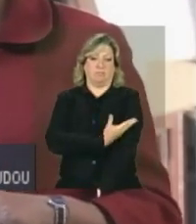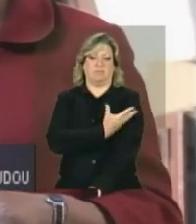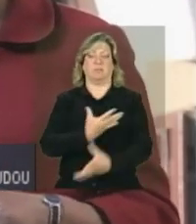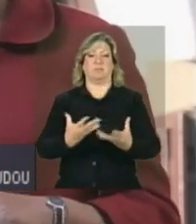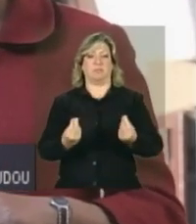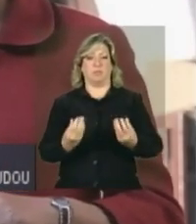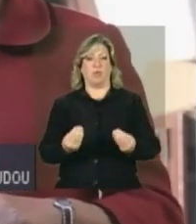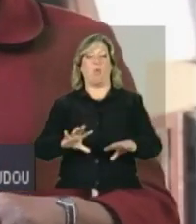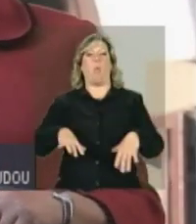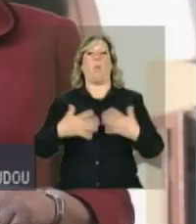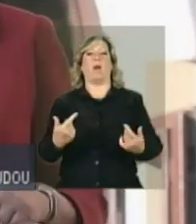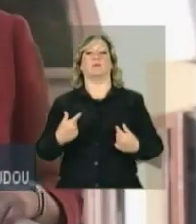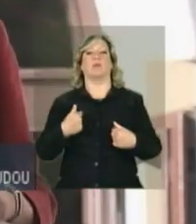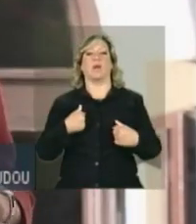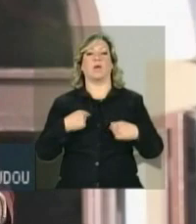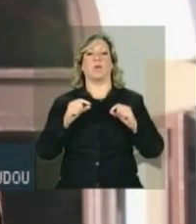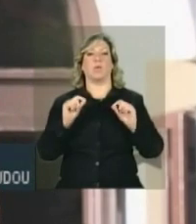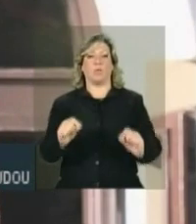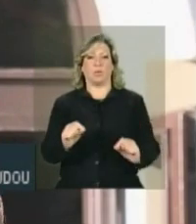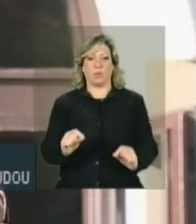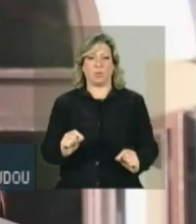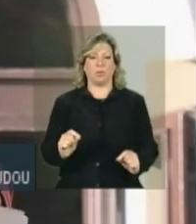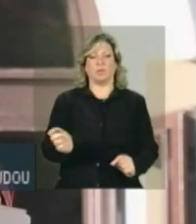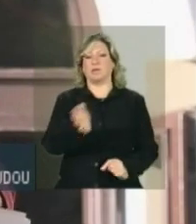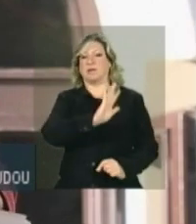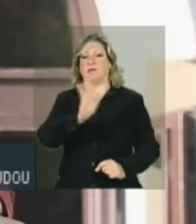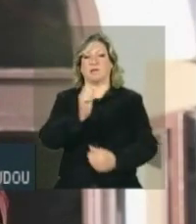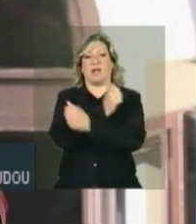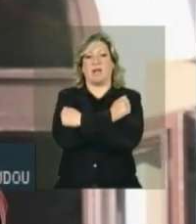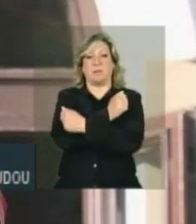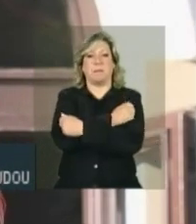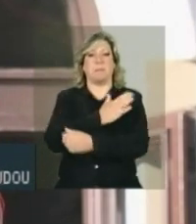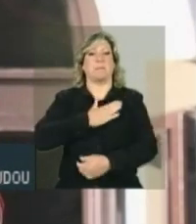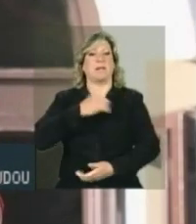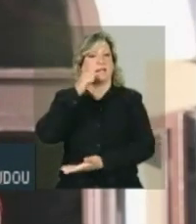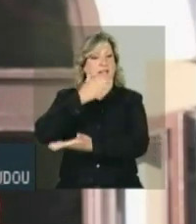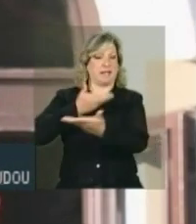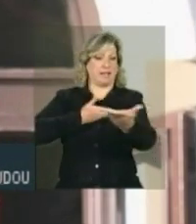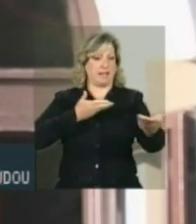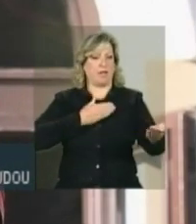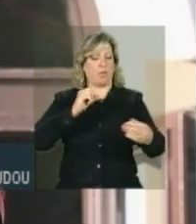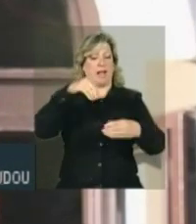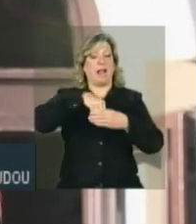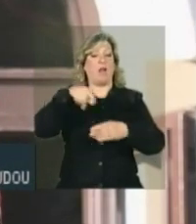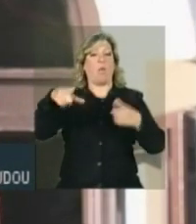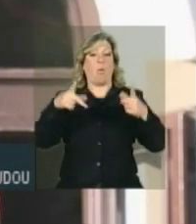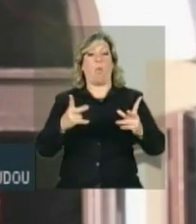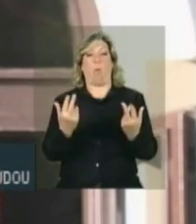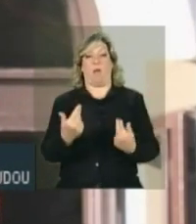ao despedir das minhas companheiras que lá ficavam.